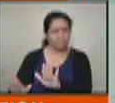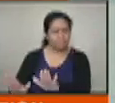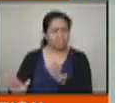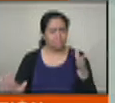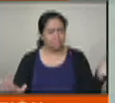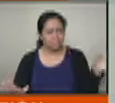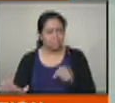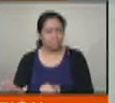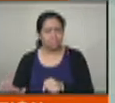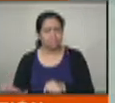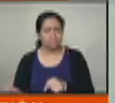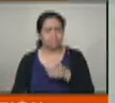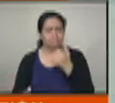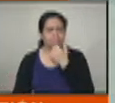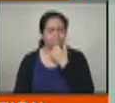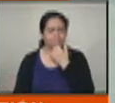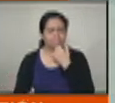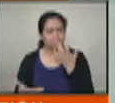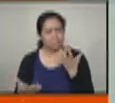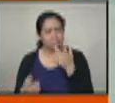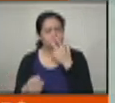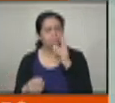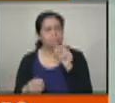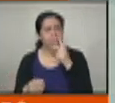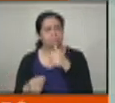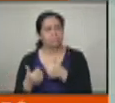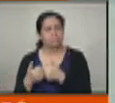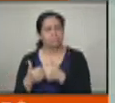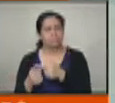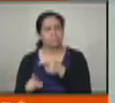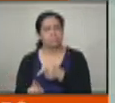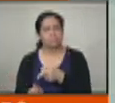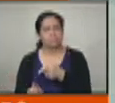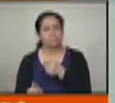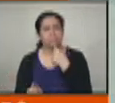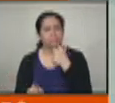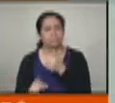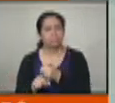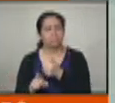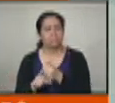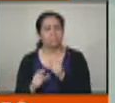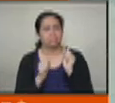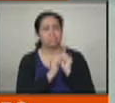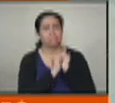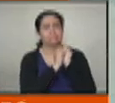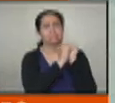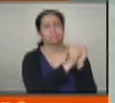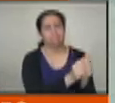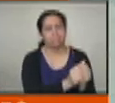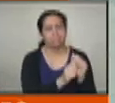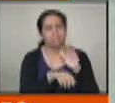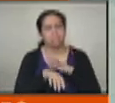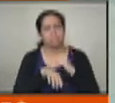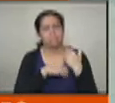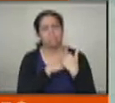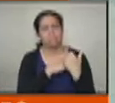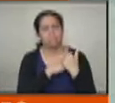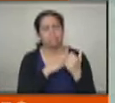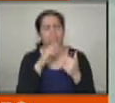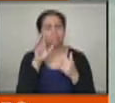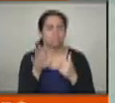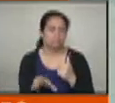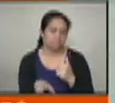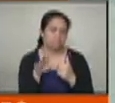ospital? Hindi po, sir. Kasi yung mismong girlfriend niya, yun ang mismo nagsama sa akin. Kuya.